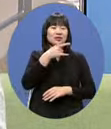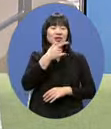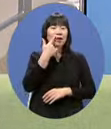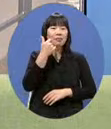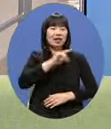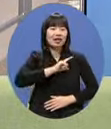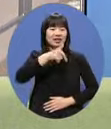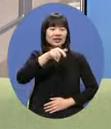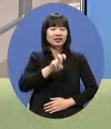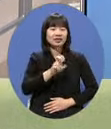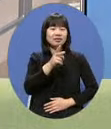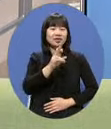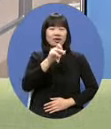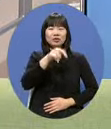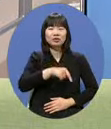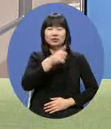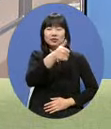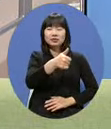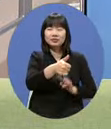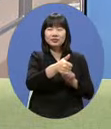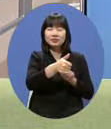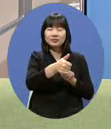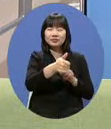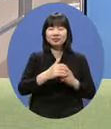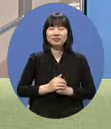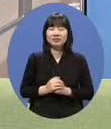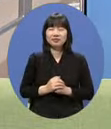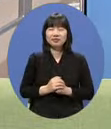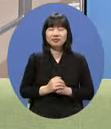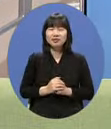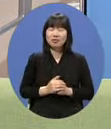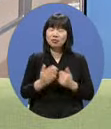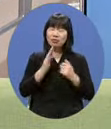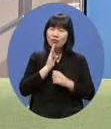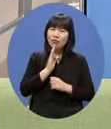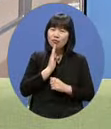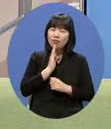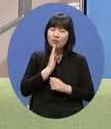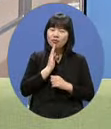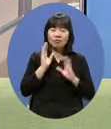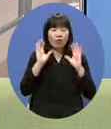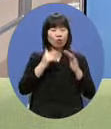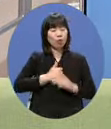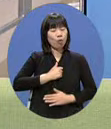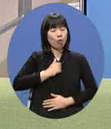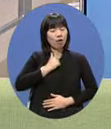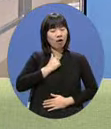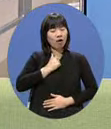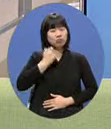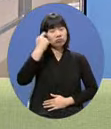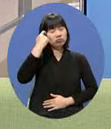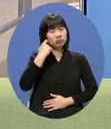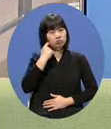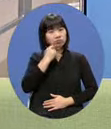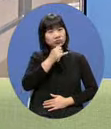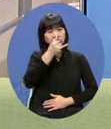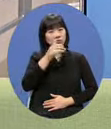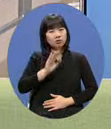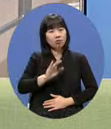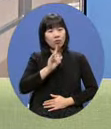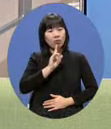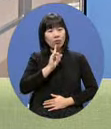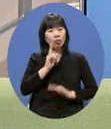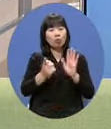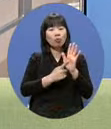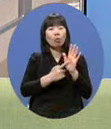안녕하세요 민재 아빠 김영규입니다 네 어 분명히 아이는 화가 난 거 같은데 어 이상하게 말로 표현하지